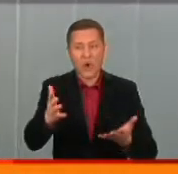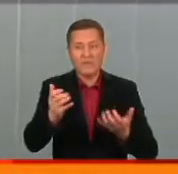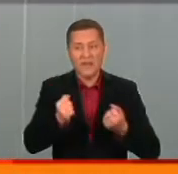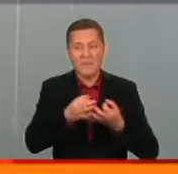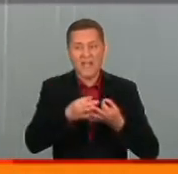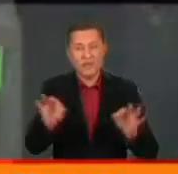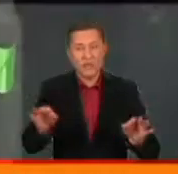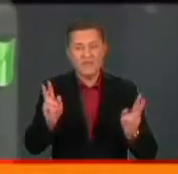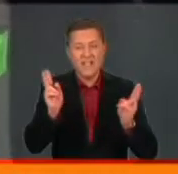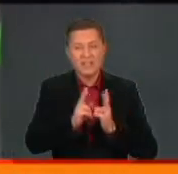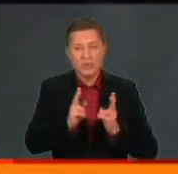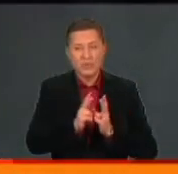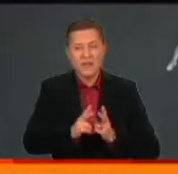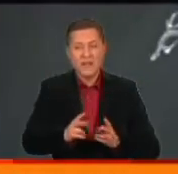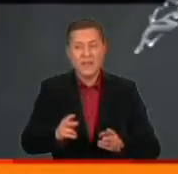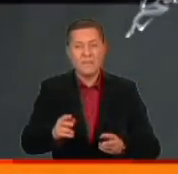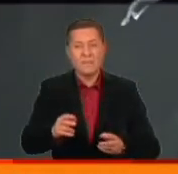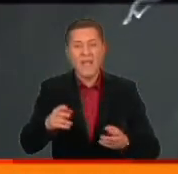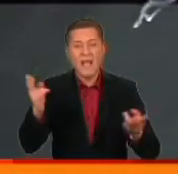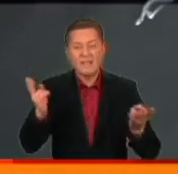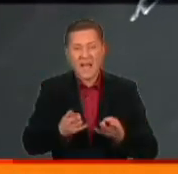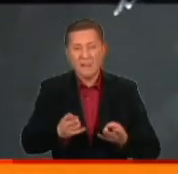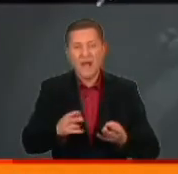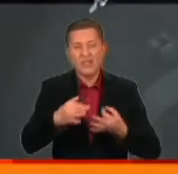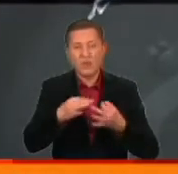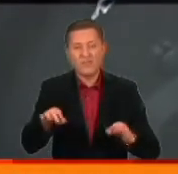для зустрічі з Одінцовим треба ще й дозвіл від українського Мін'юсту.